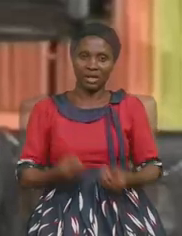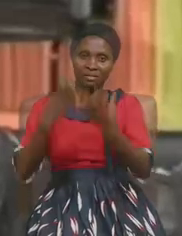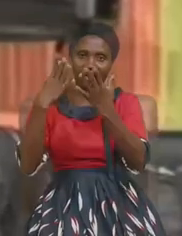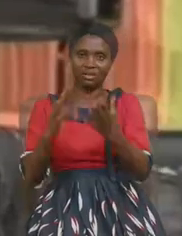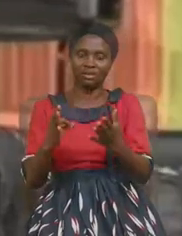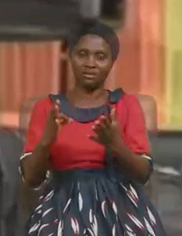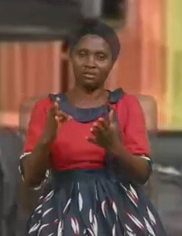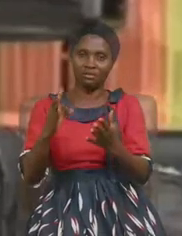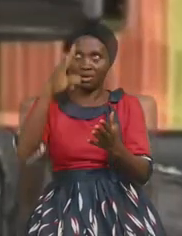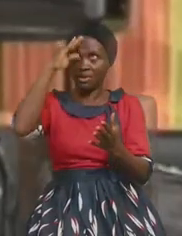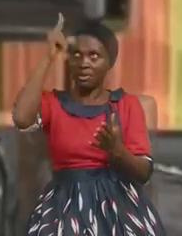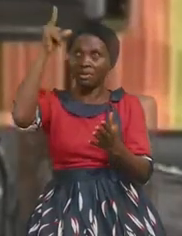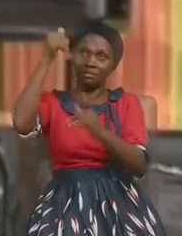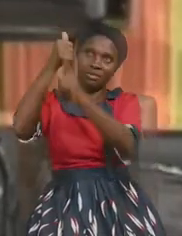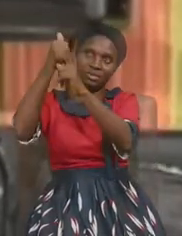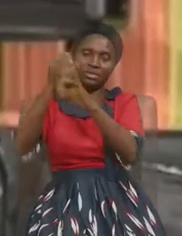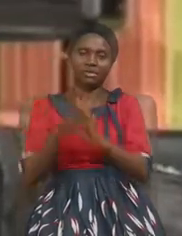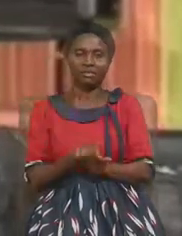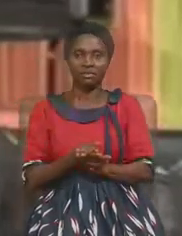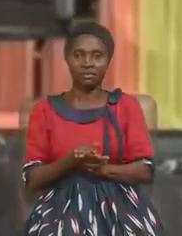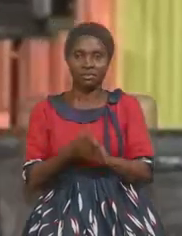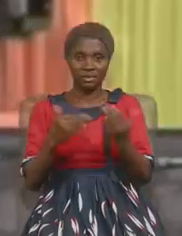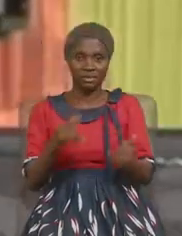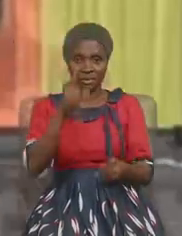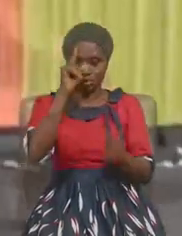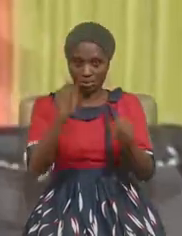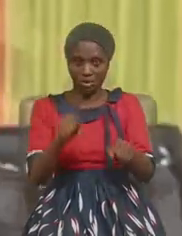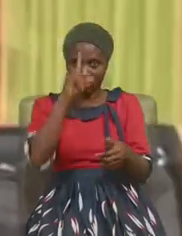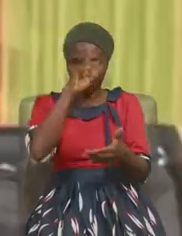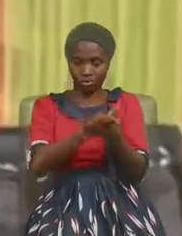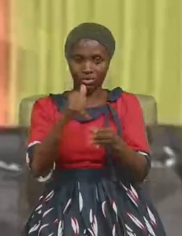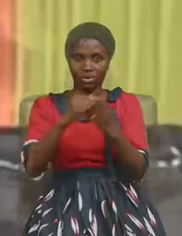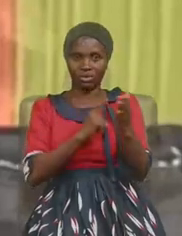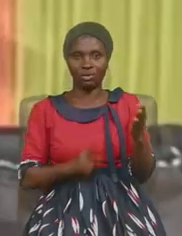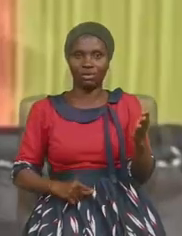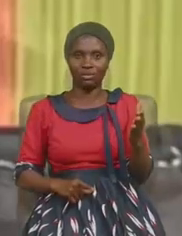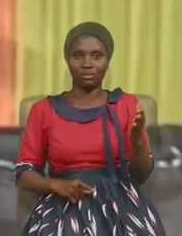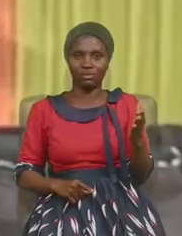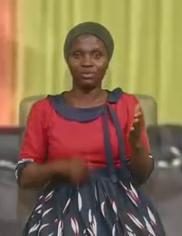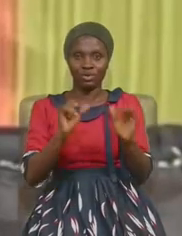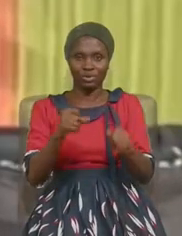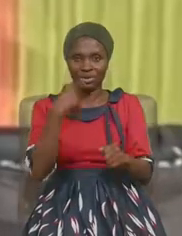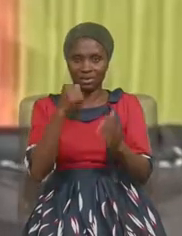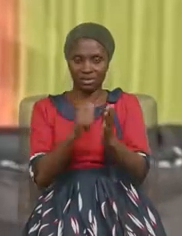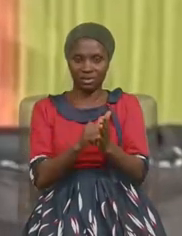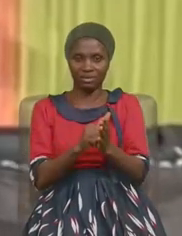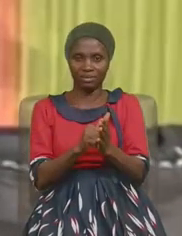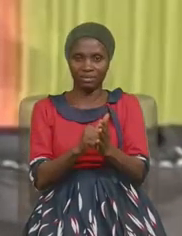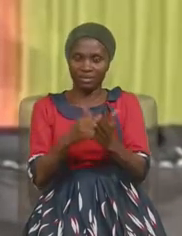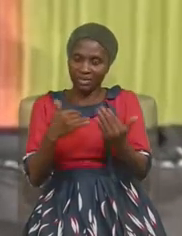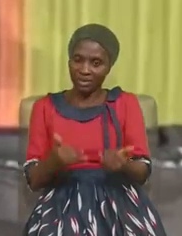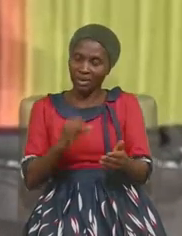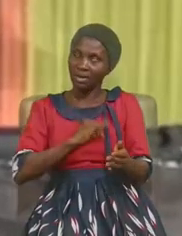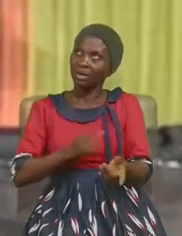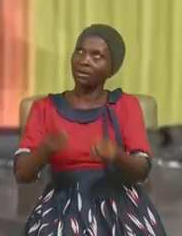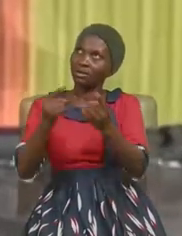a accompli. Maintenant, tu peux faire confiance au Seigneur. Tu peux dire maintenant, Seigneur, je viens. Afin que toute